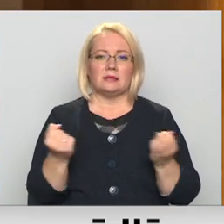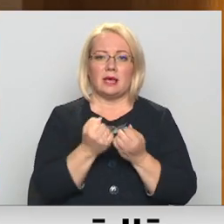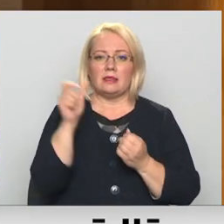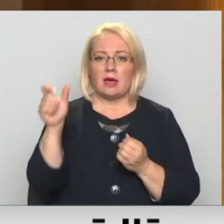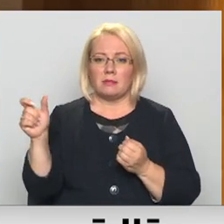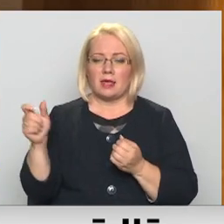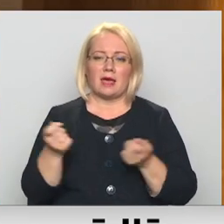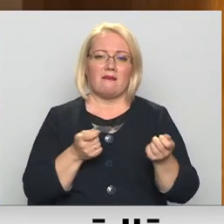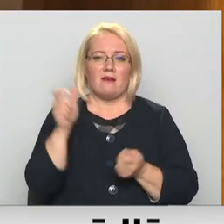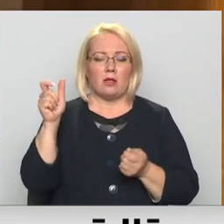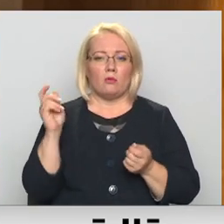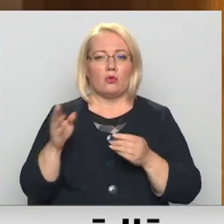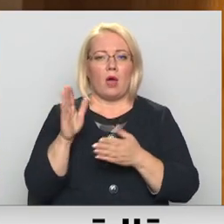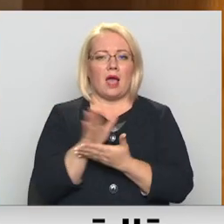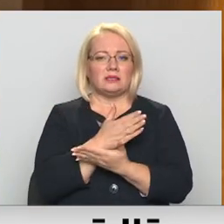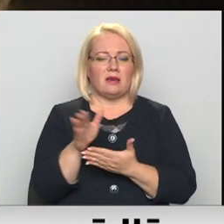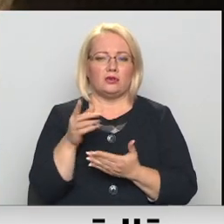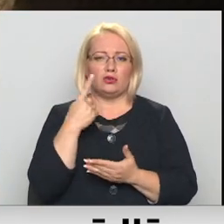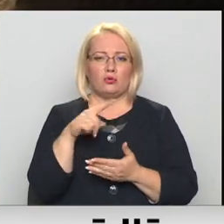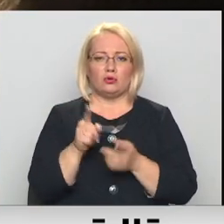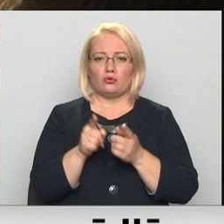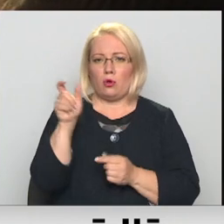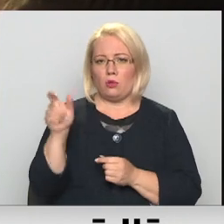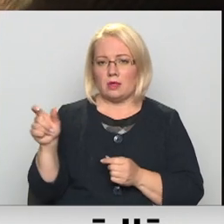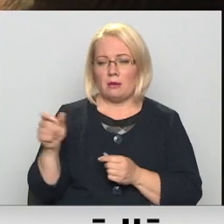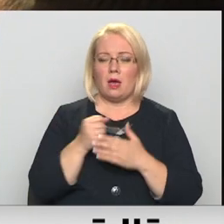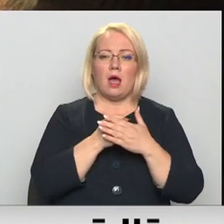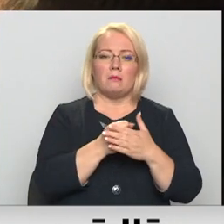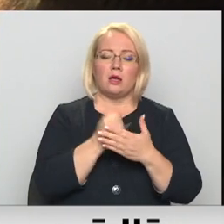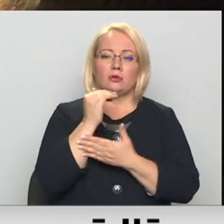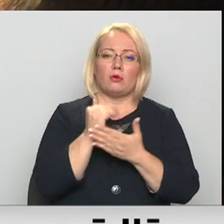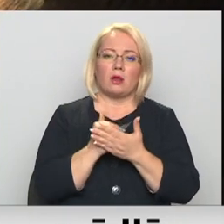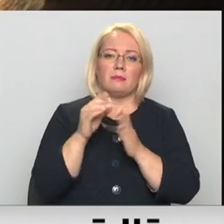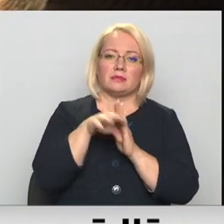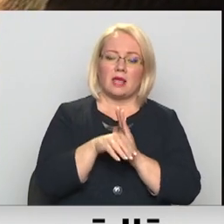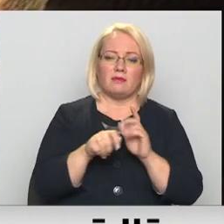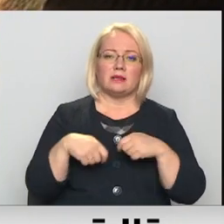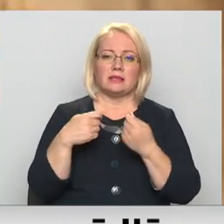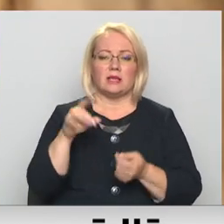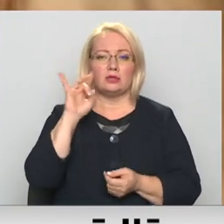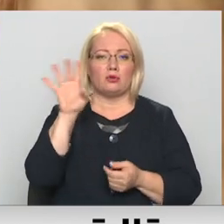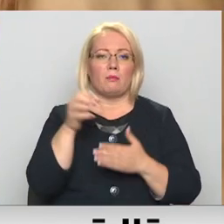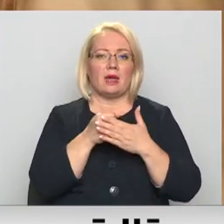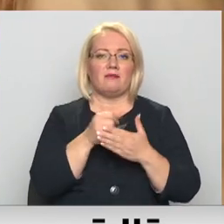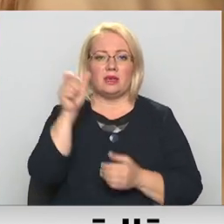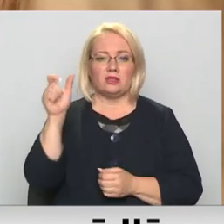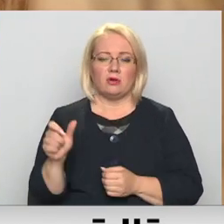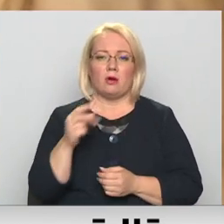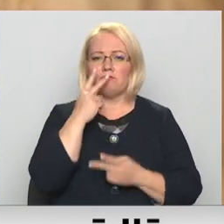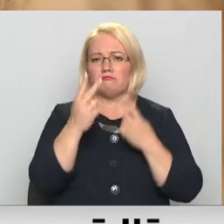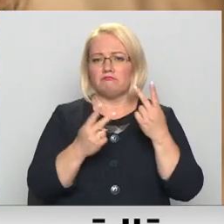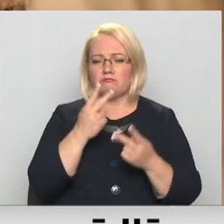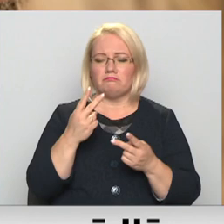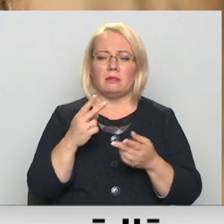un vadītāji būtu atsevišķi no skolotājiem. Atbalstu programmas ietveros viņiem sniedz supervizori, kuri jau novērojuši